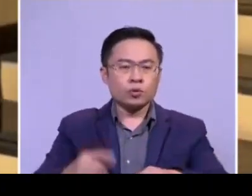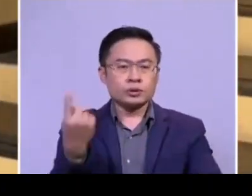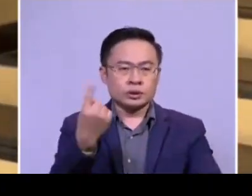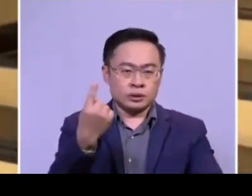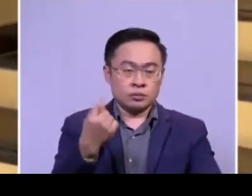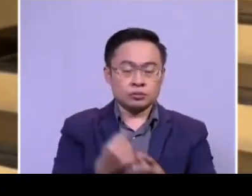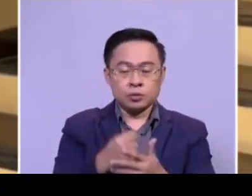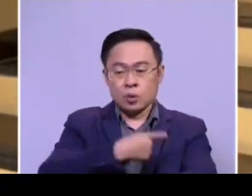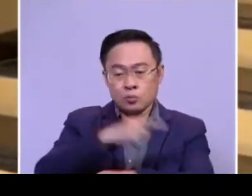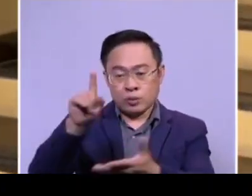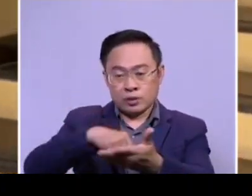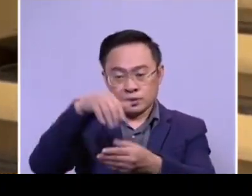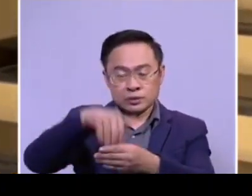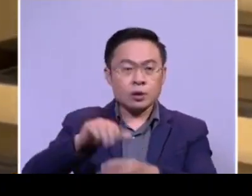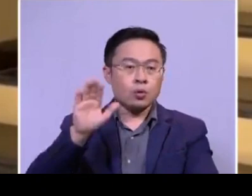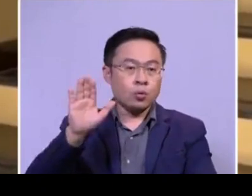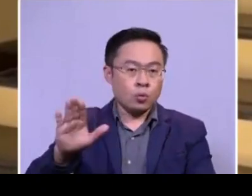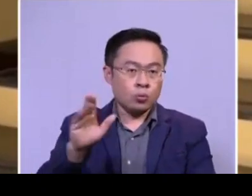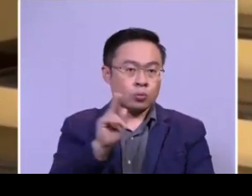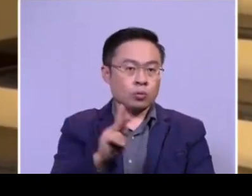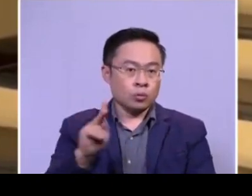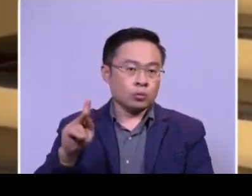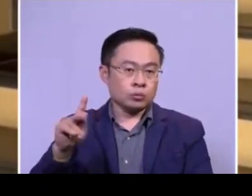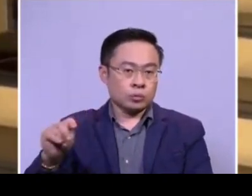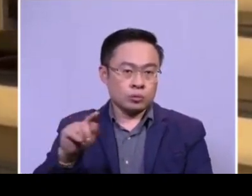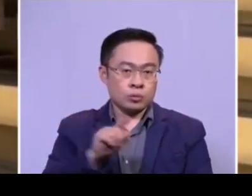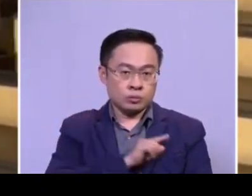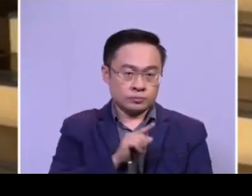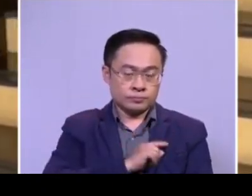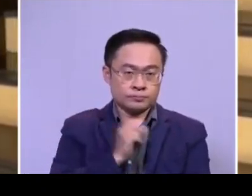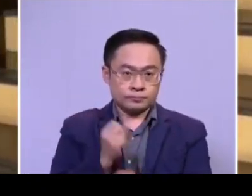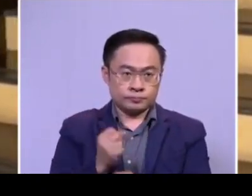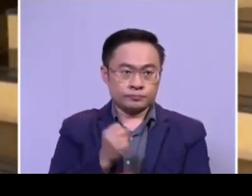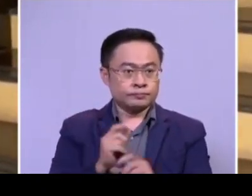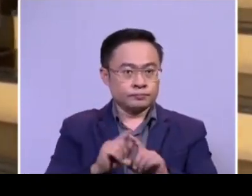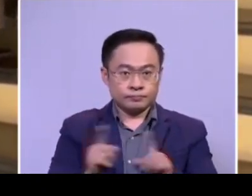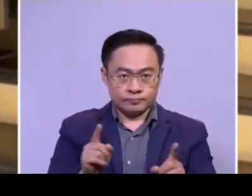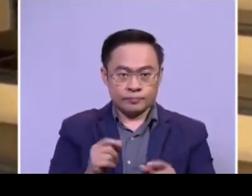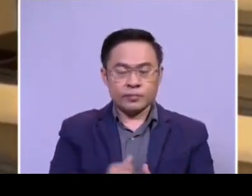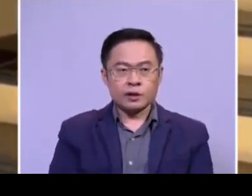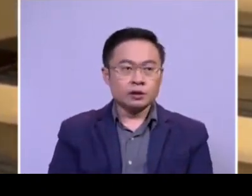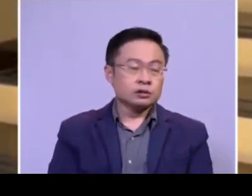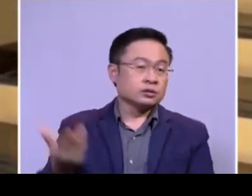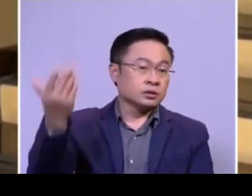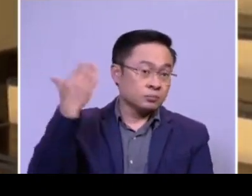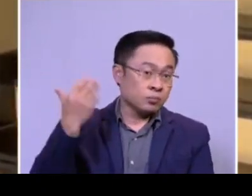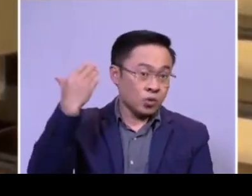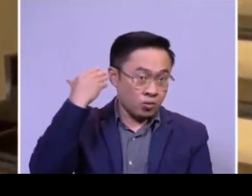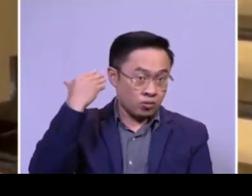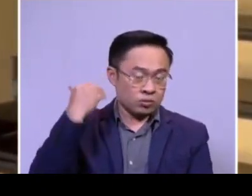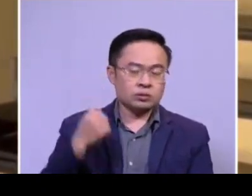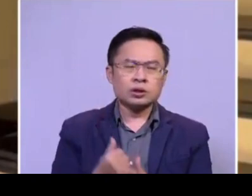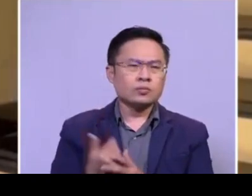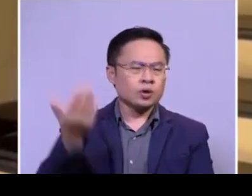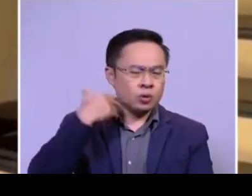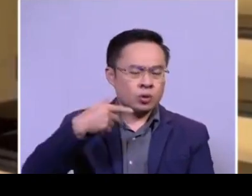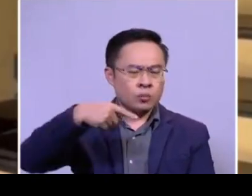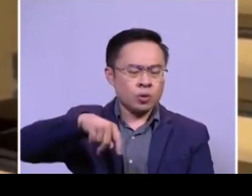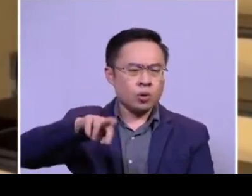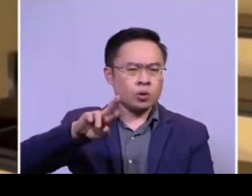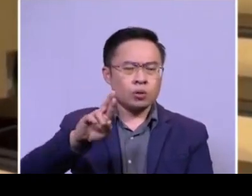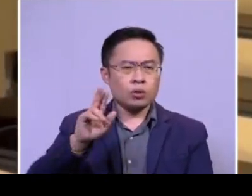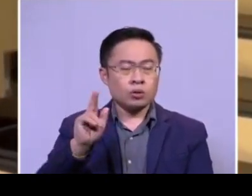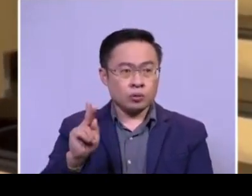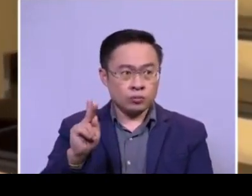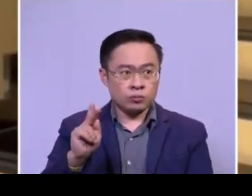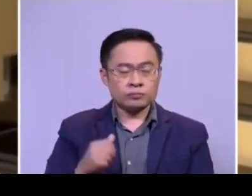วันเลือกตั้งเป็นเรื่องของกกตเป็นผู้กำหนดส่วนประเด็นที่ในอดีตพระราชกฤษฎีกายุคสภาผู้แทนราษฎรมีการระบุ